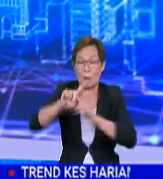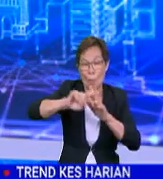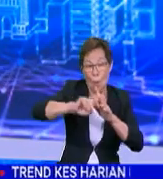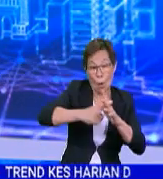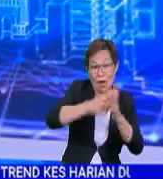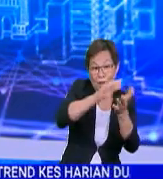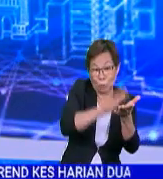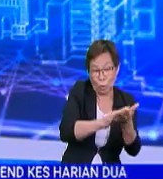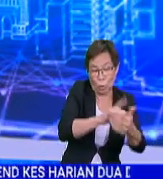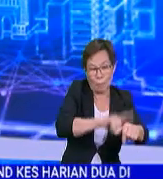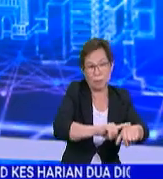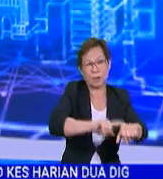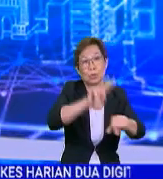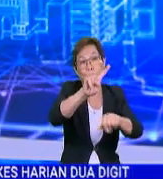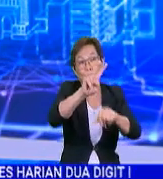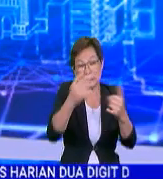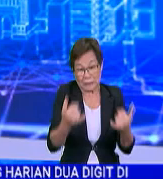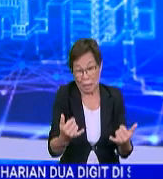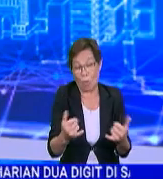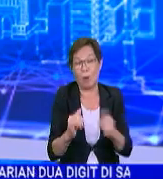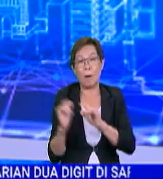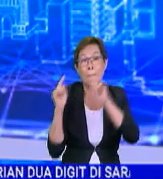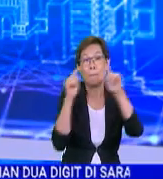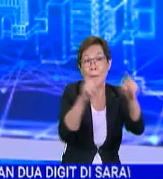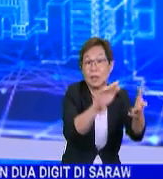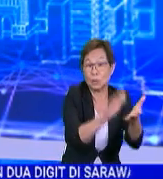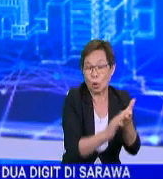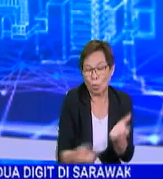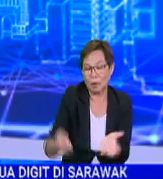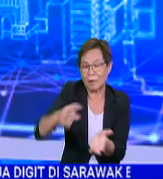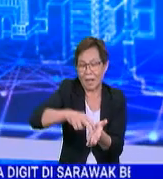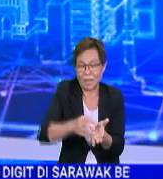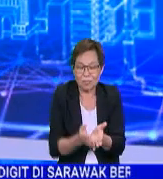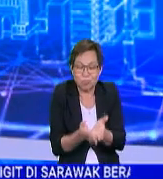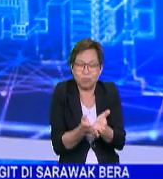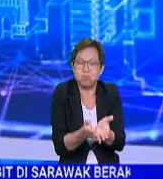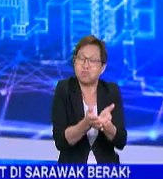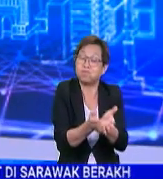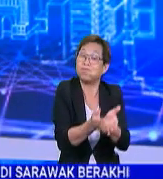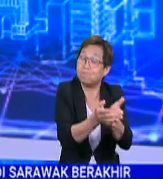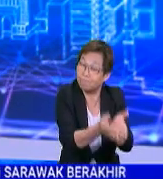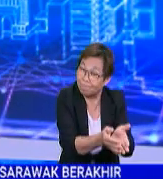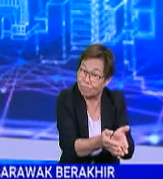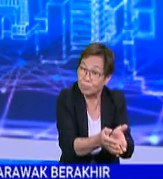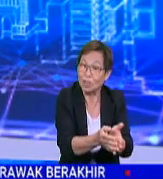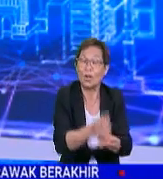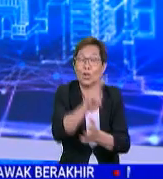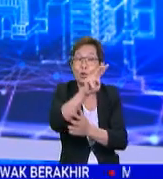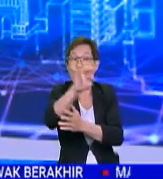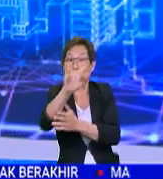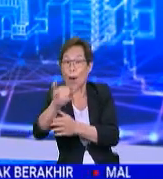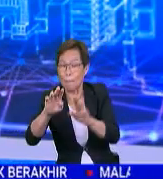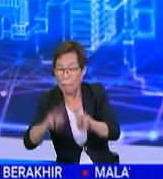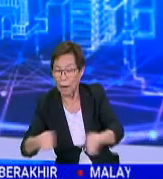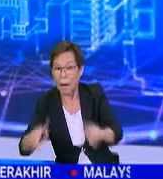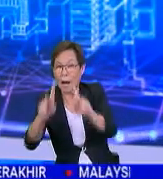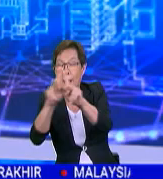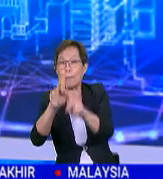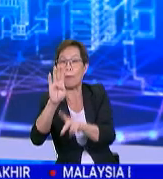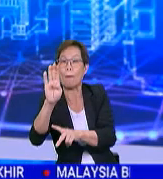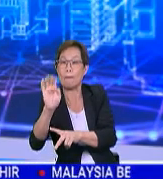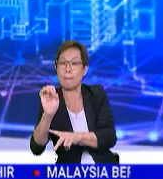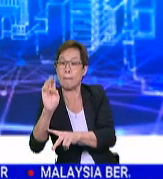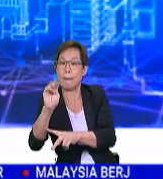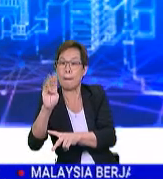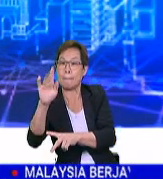sesi persekolahan penggal kedua hari ini ke sekolah dengan menaiki boat boat kepada 2016 jadi Kampung Tampan